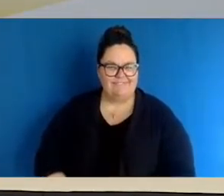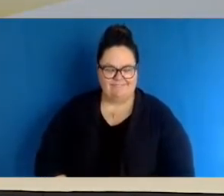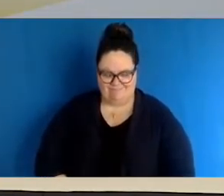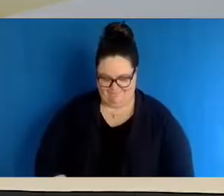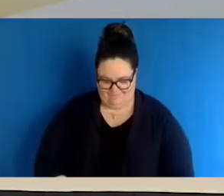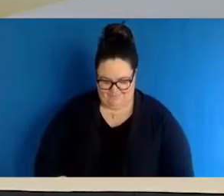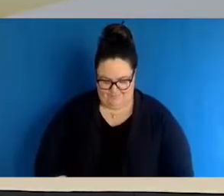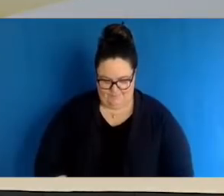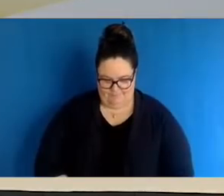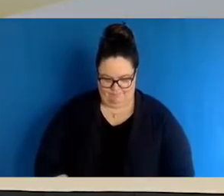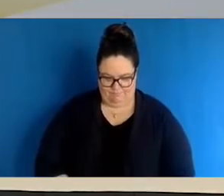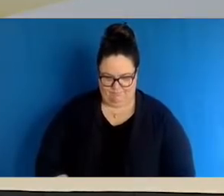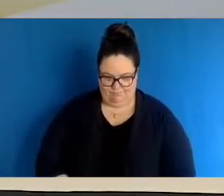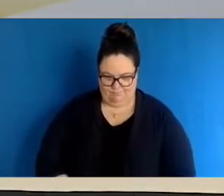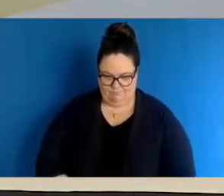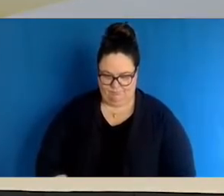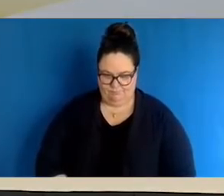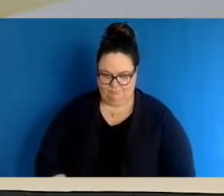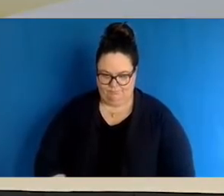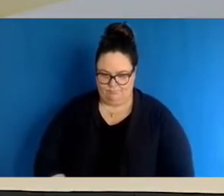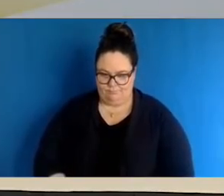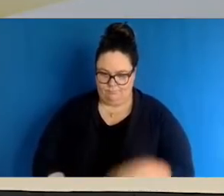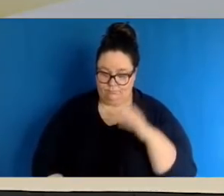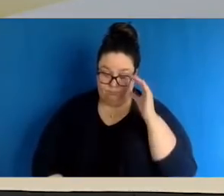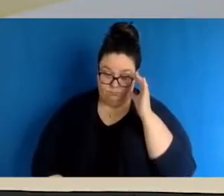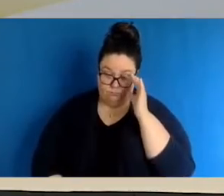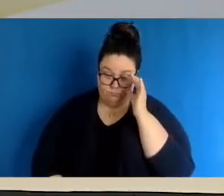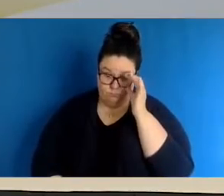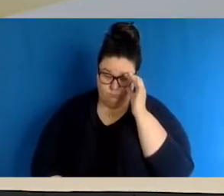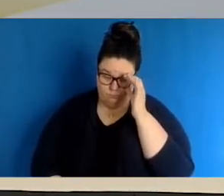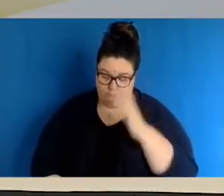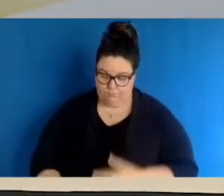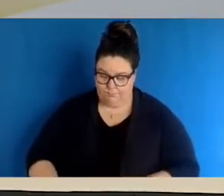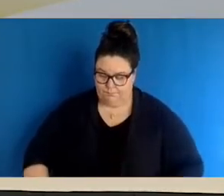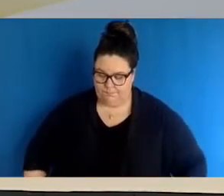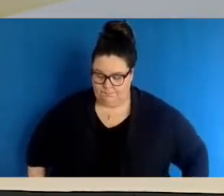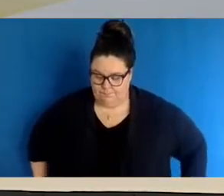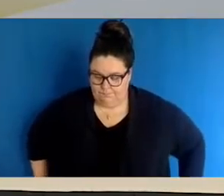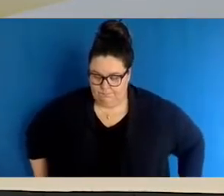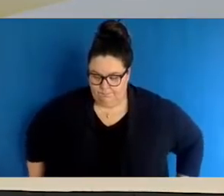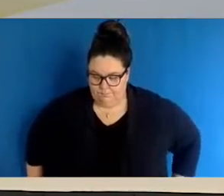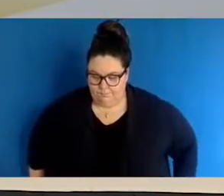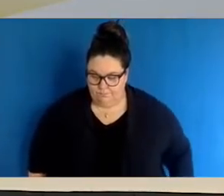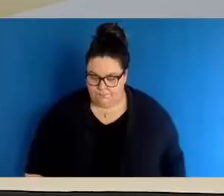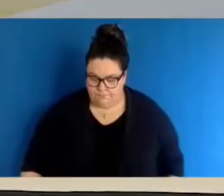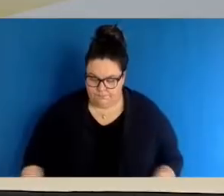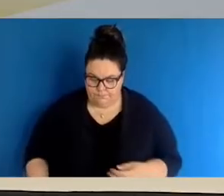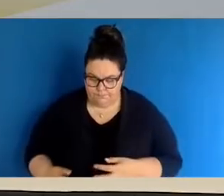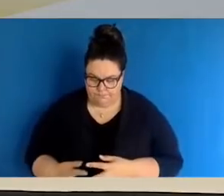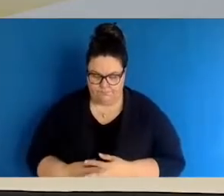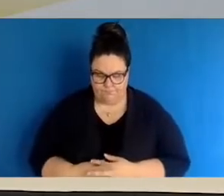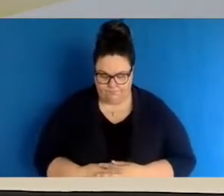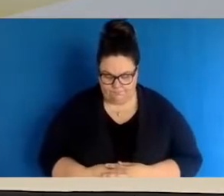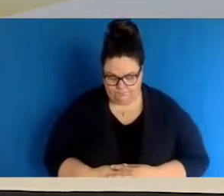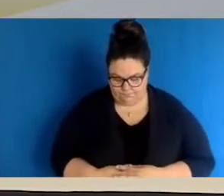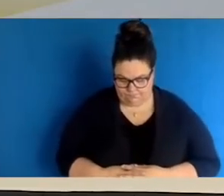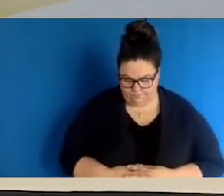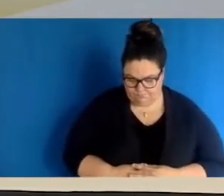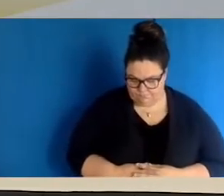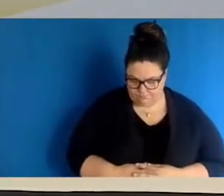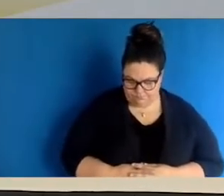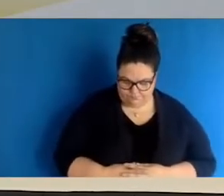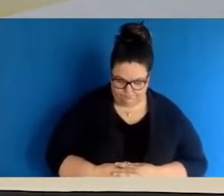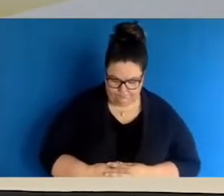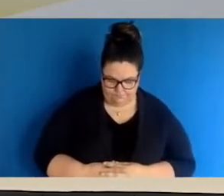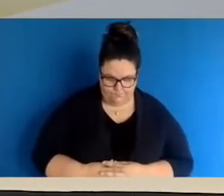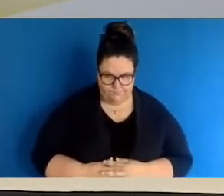masques obligatoires. Pourquoi avez-vous décidé d'aller de l'avant dès la rentrée scolaire? Pas d'obligation dans les